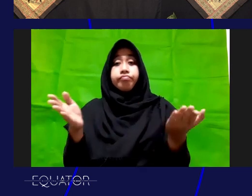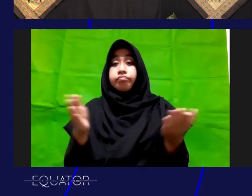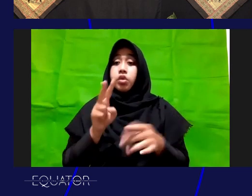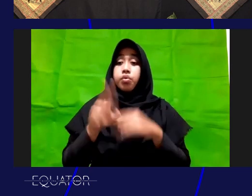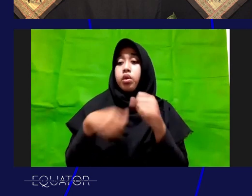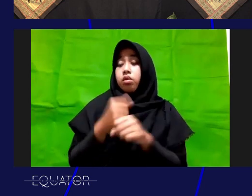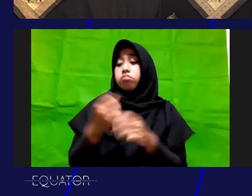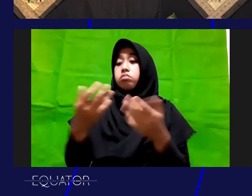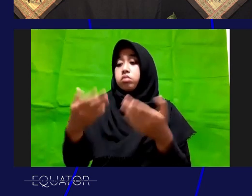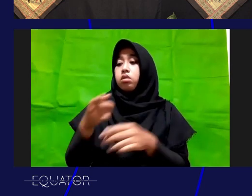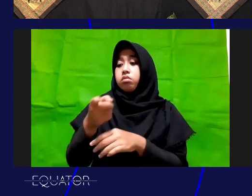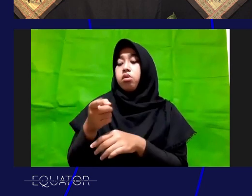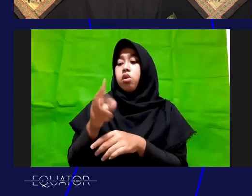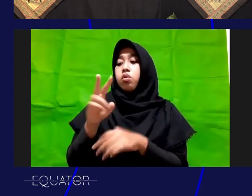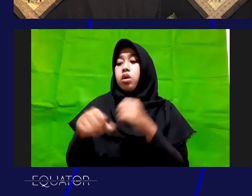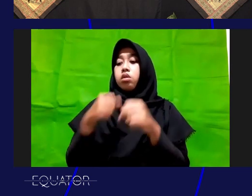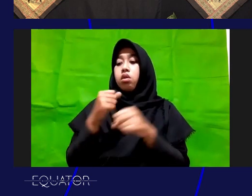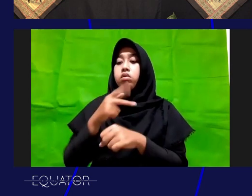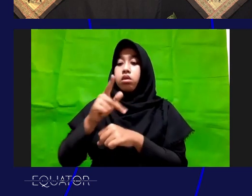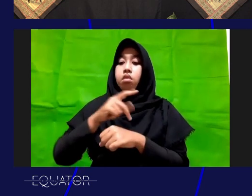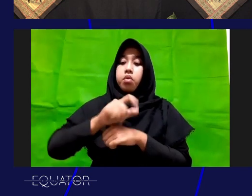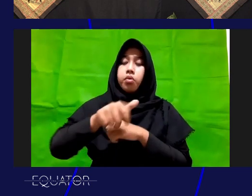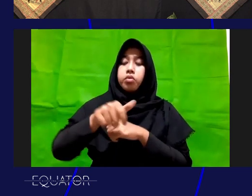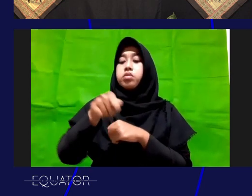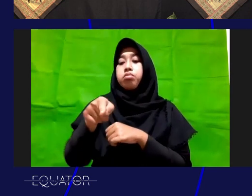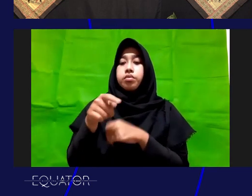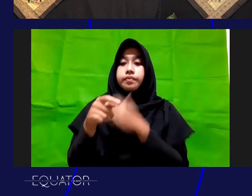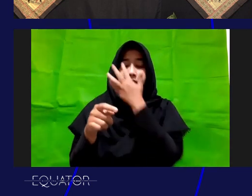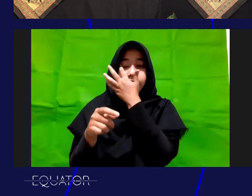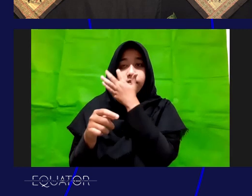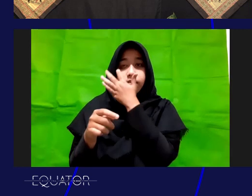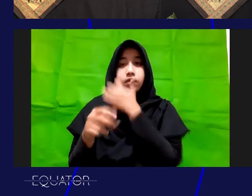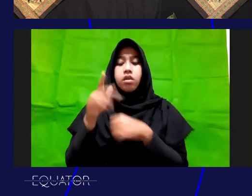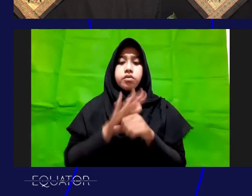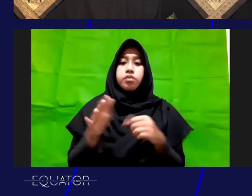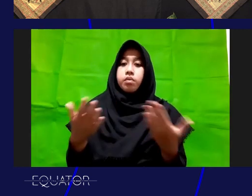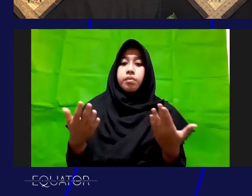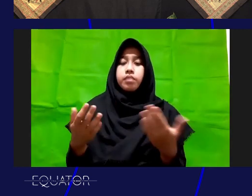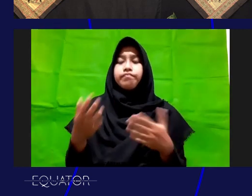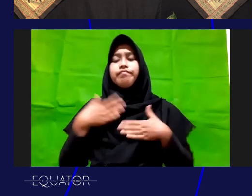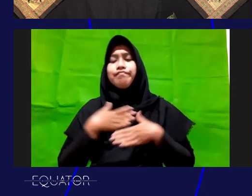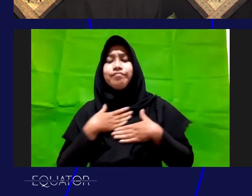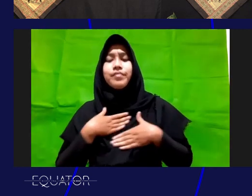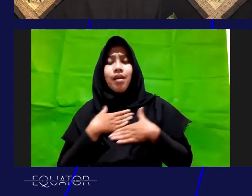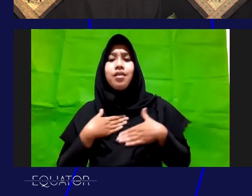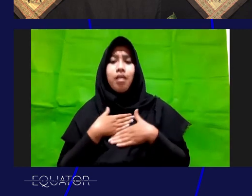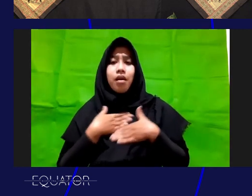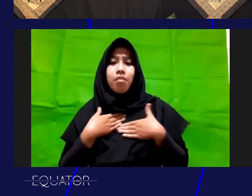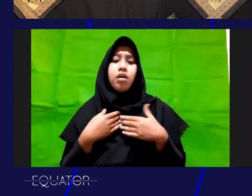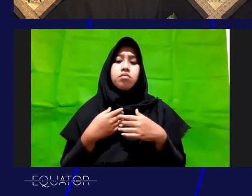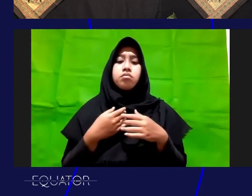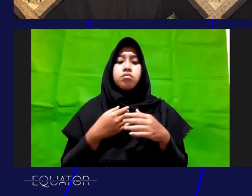dan 2 tahun kita ngejalanin itu, ya kita cukup nyaman sih gitu, cukup nyaman dengan format itu.